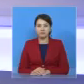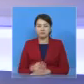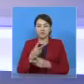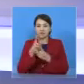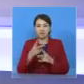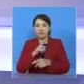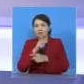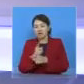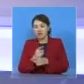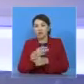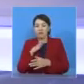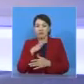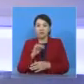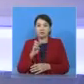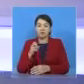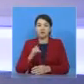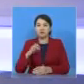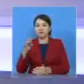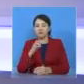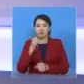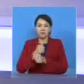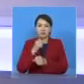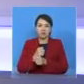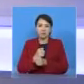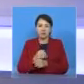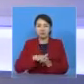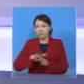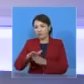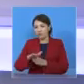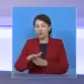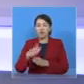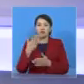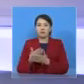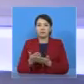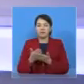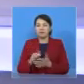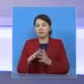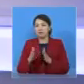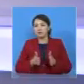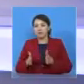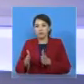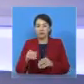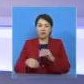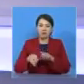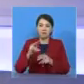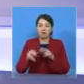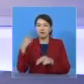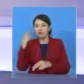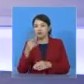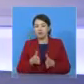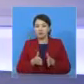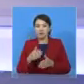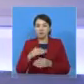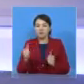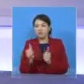Несмотря на карантин и ограничения, в Айтекибисском районе работы идут полным ходом. Так, на проселочных дорогах укладывается качественный асфальт